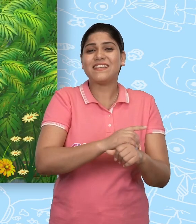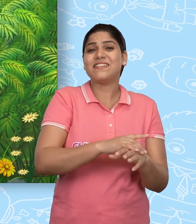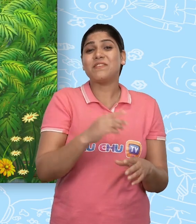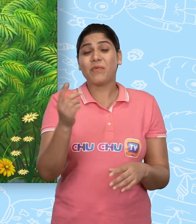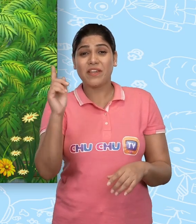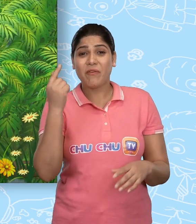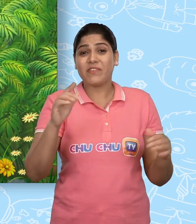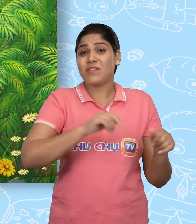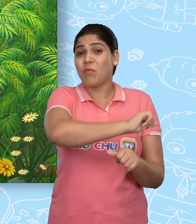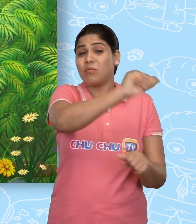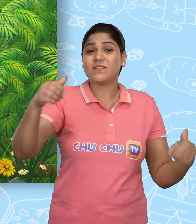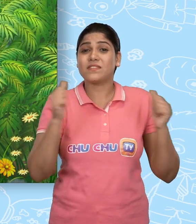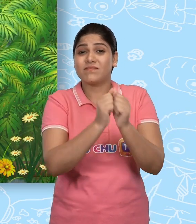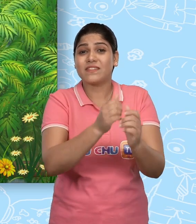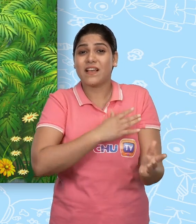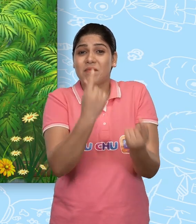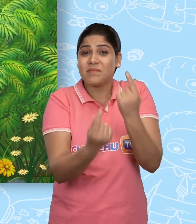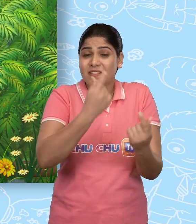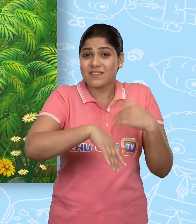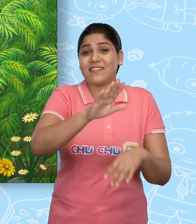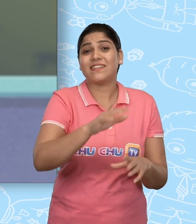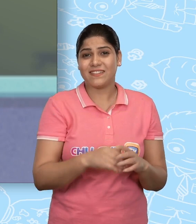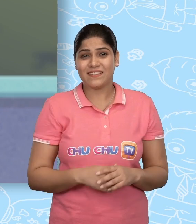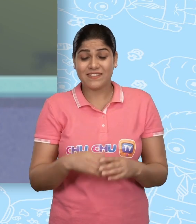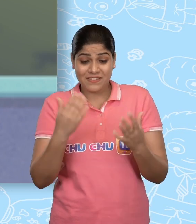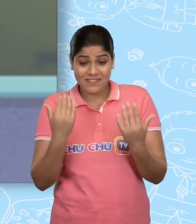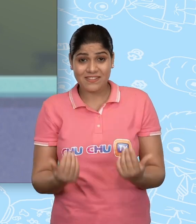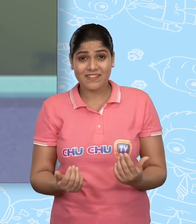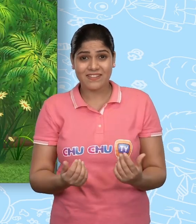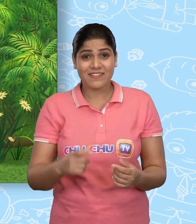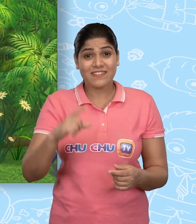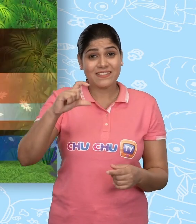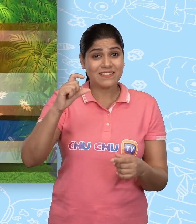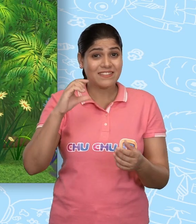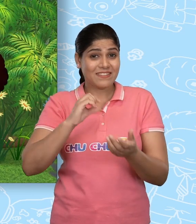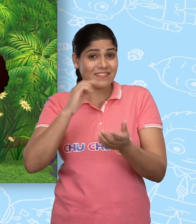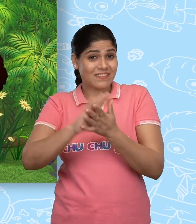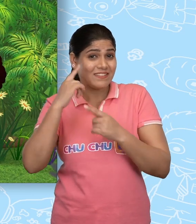मिस डॉर्थी सबको एक बार फिर बगीचे में ले गईं और इस बार